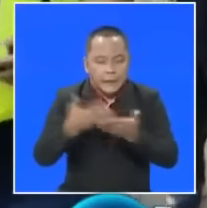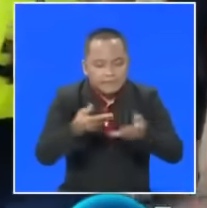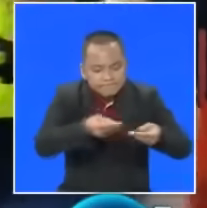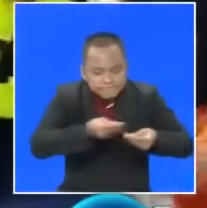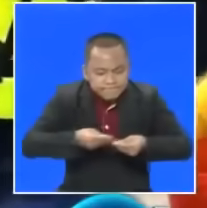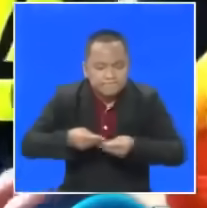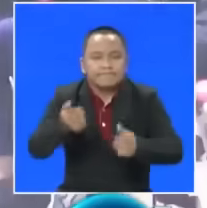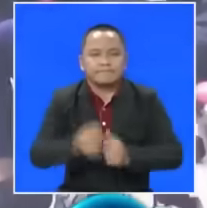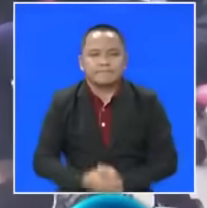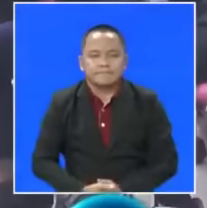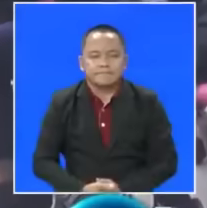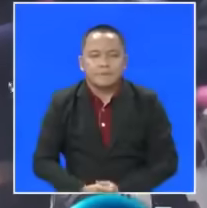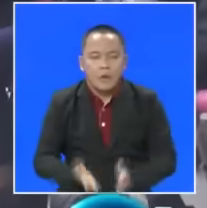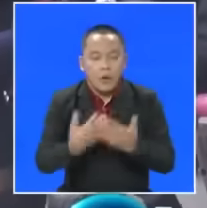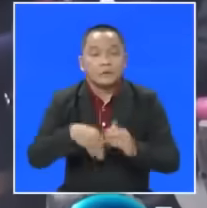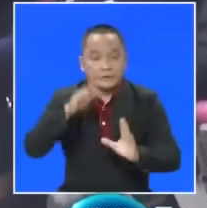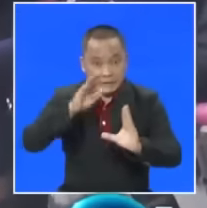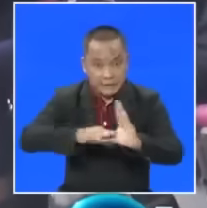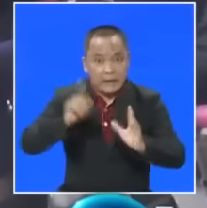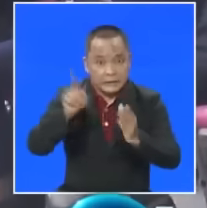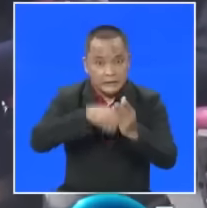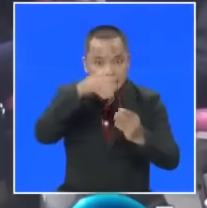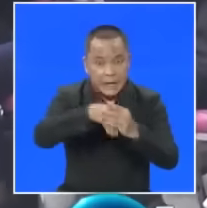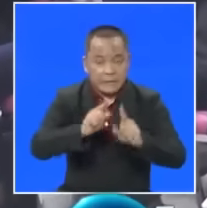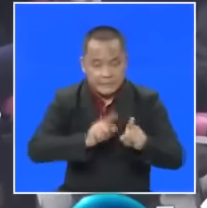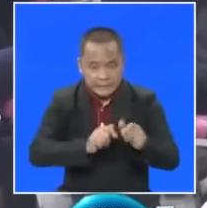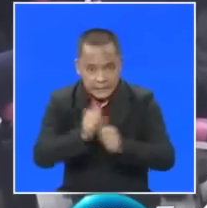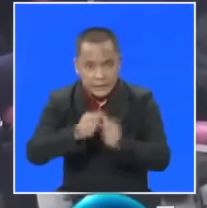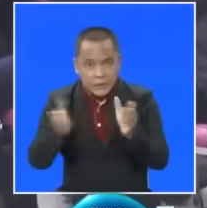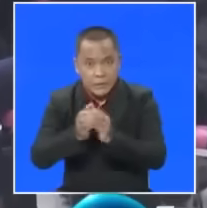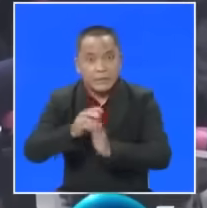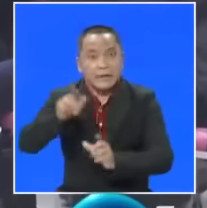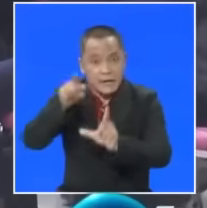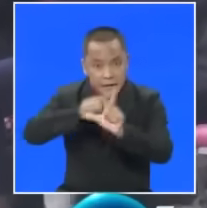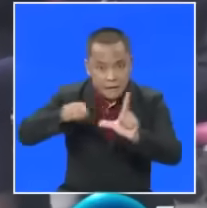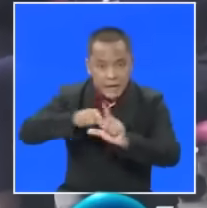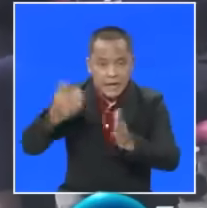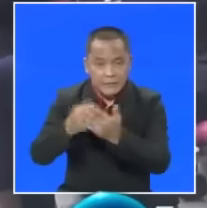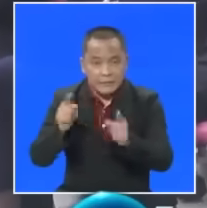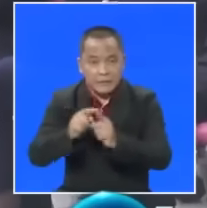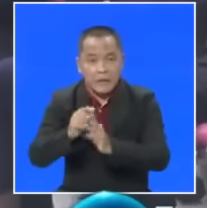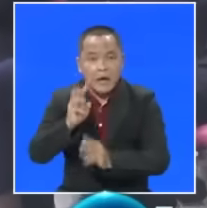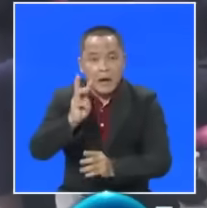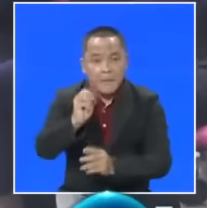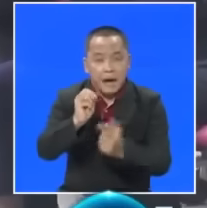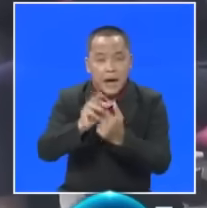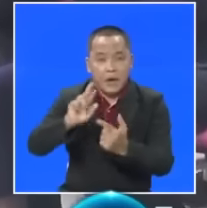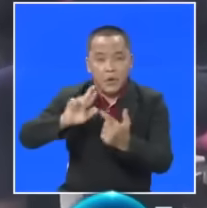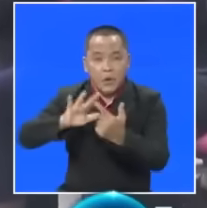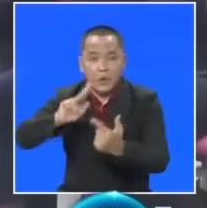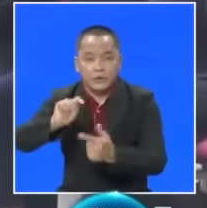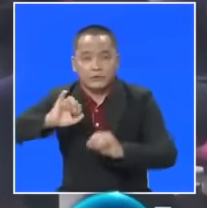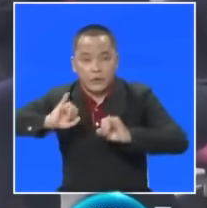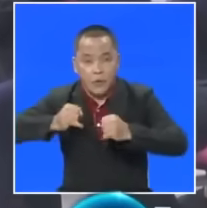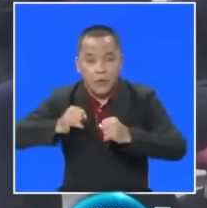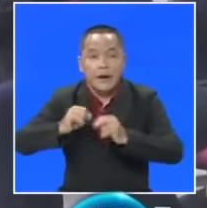วกันคนที่จะลงสมัครเลือกตั้งมีเบียดกันอยู่ในฝั่งของก้าวไกลระหว่างมารุตชุ่มขุนทศเจ้า